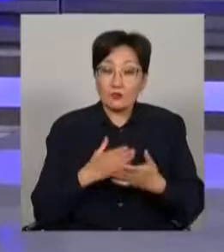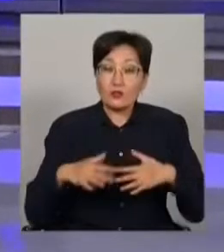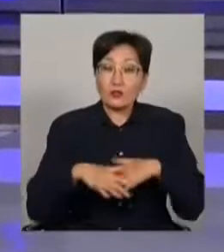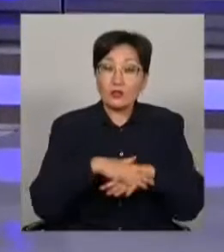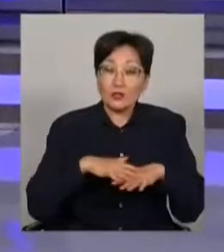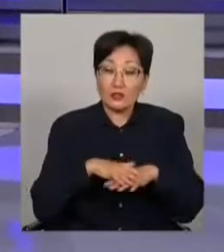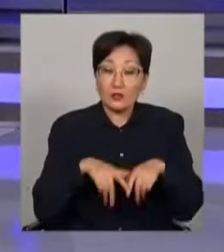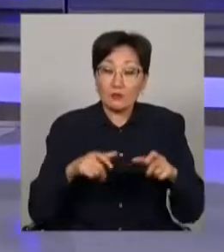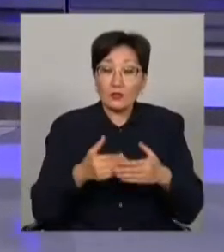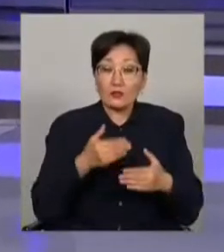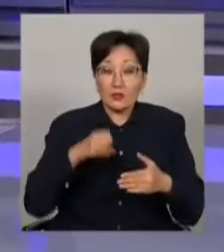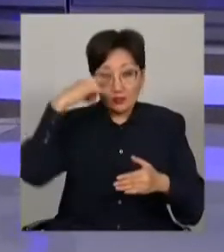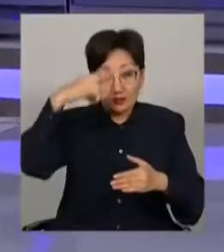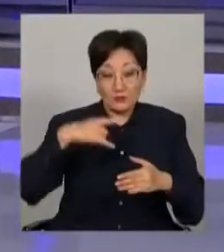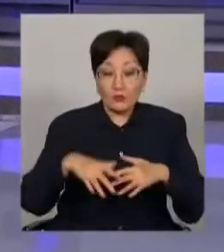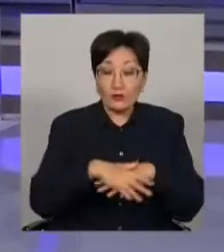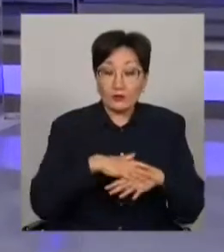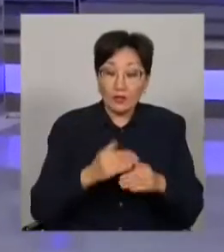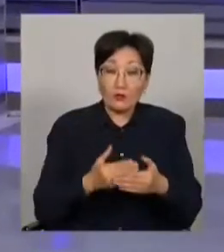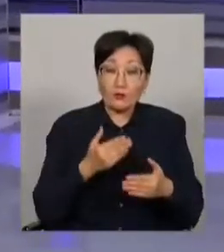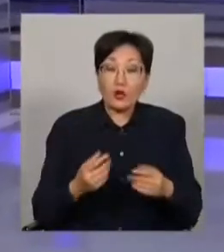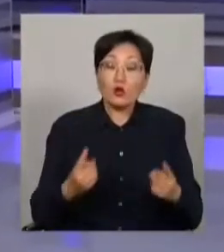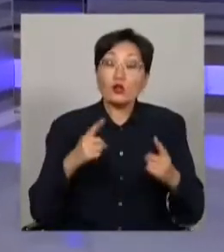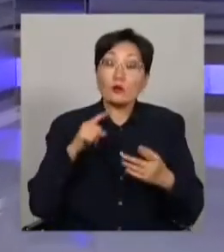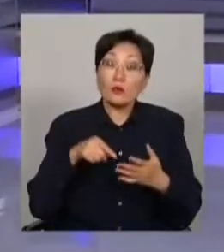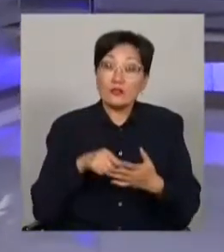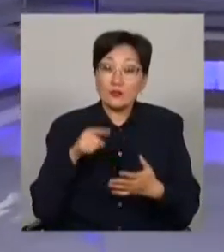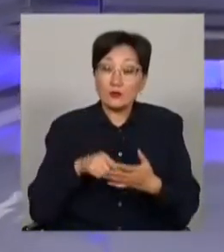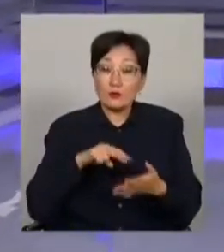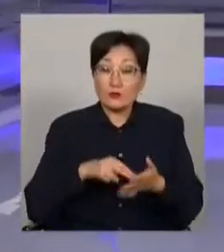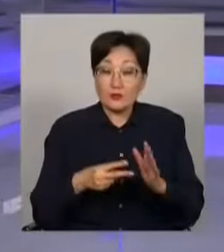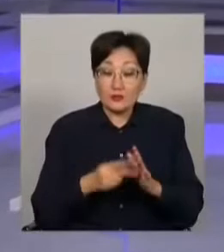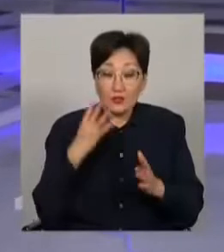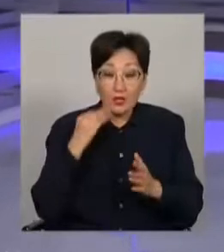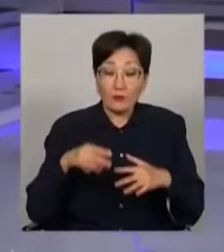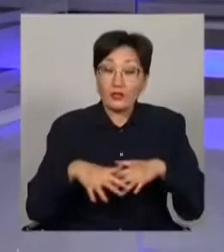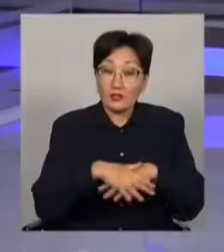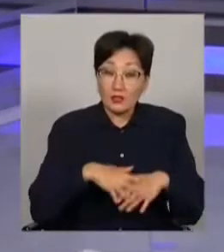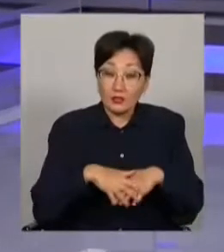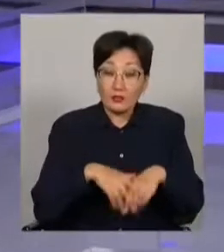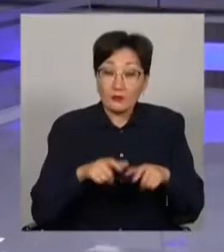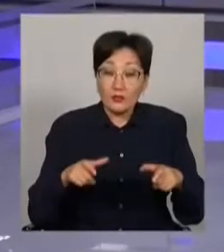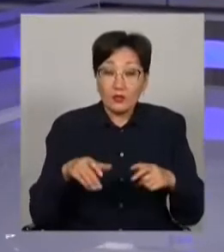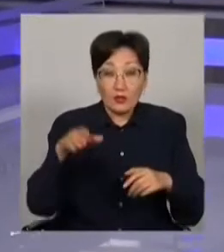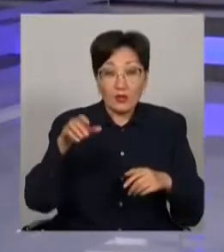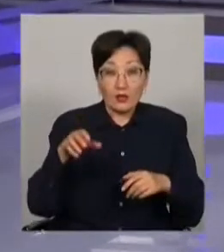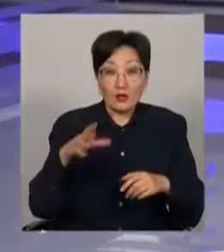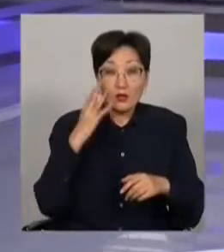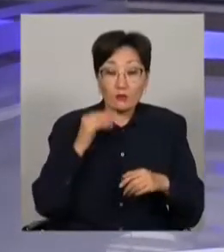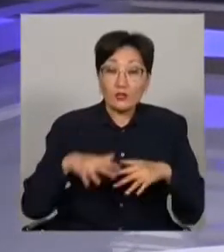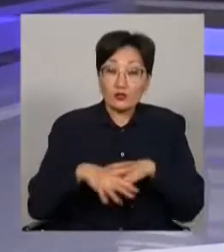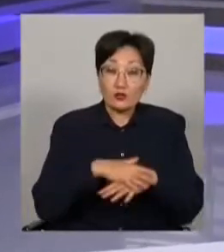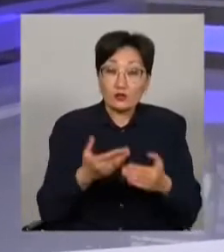алдында, Қазақстан жұртшылығының алдында тұрған үлкен мәселелер, мақсаттар барлығы осы Алматы халқының, Алматы жұртшылығына да ортақ